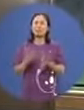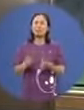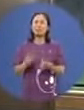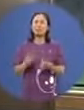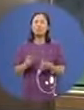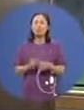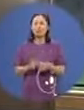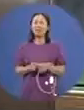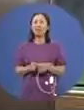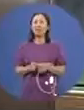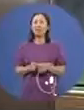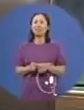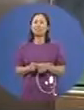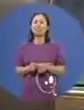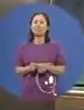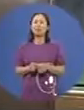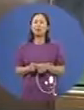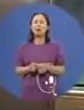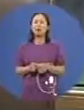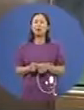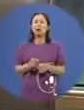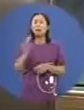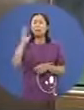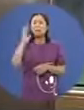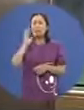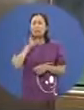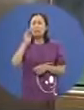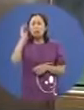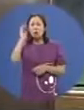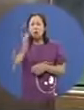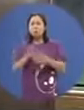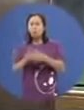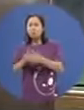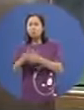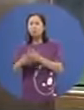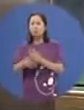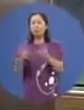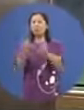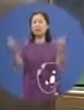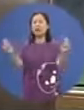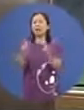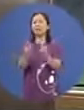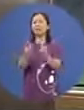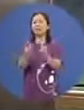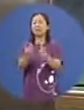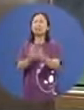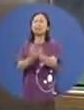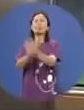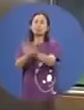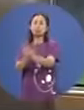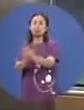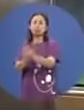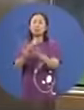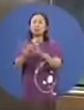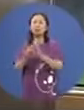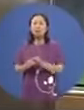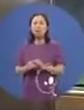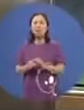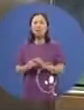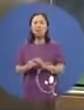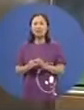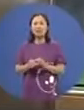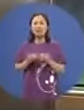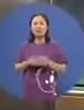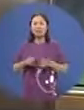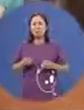って、困った時は社会が助けますんでね、できる人はどんどんお作りになったらいいと思いますね。